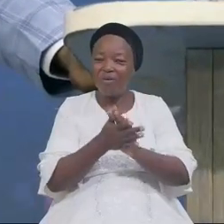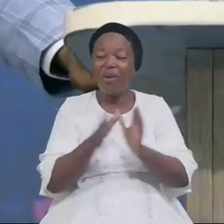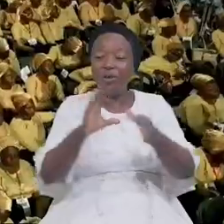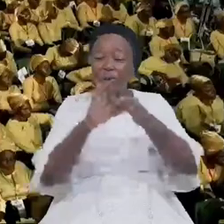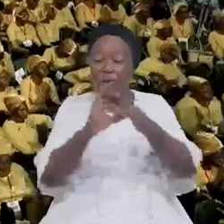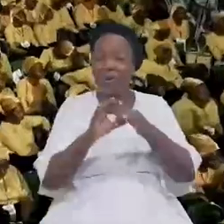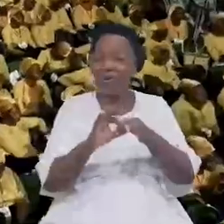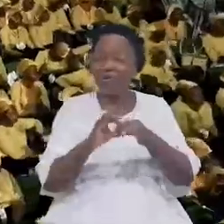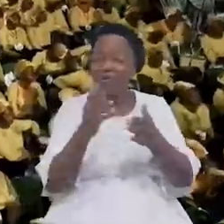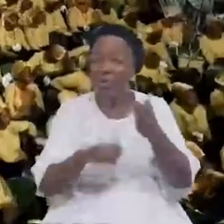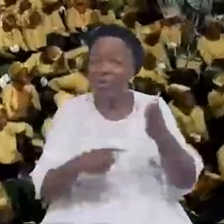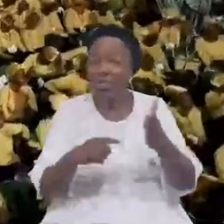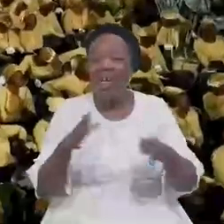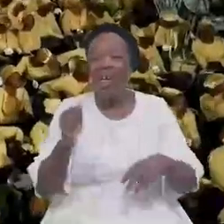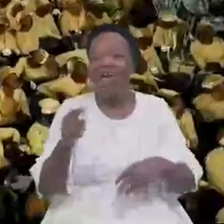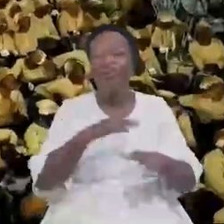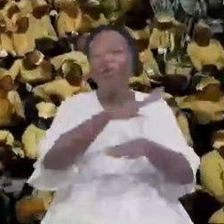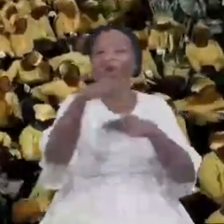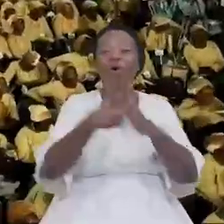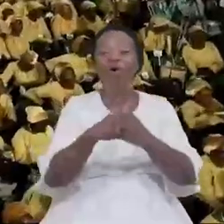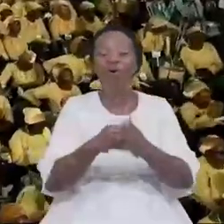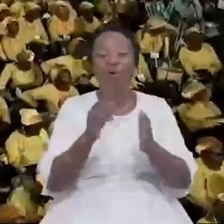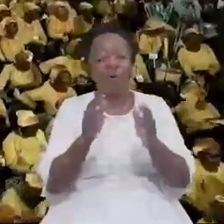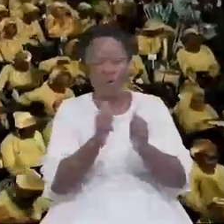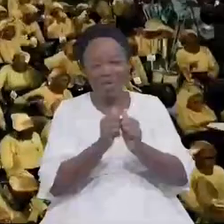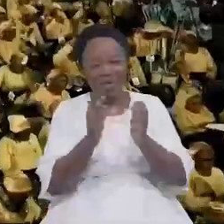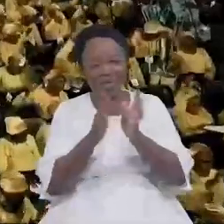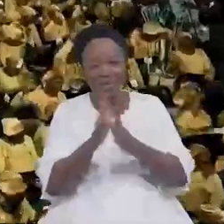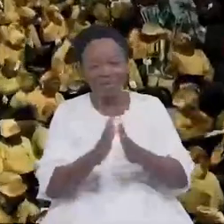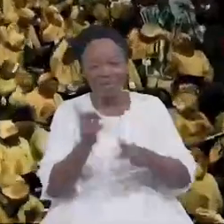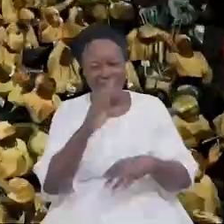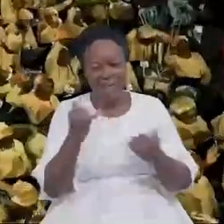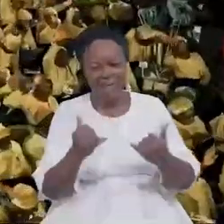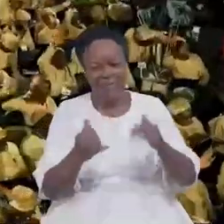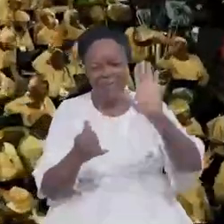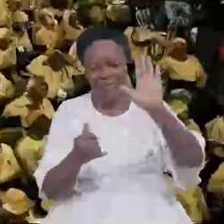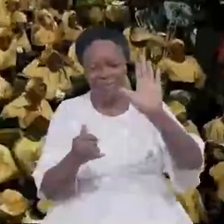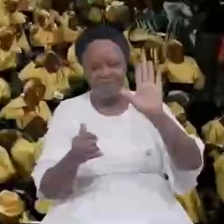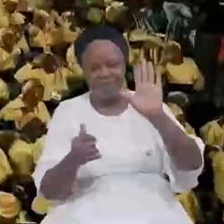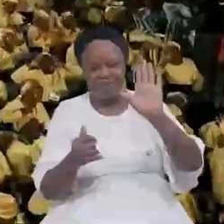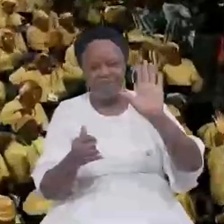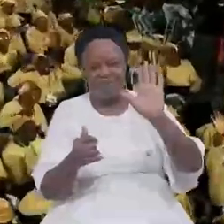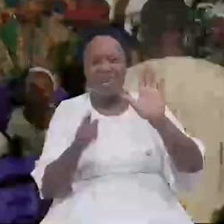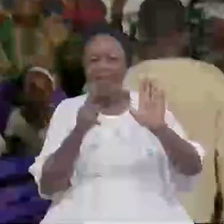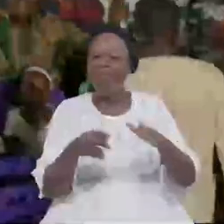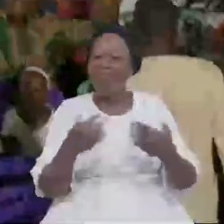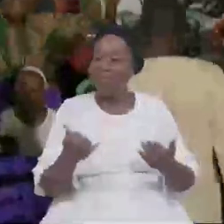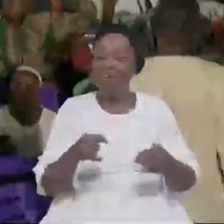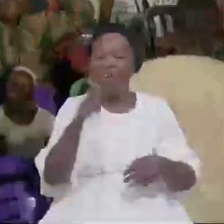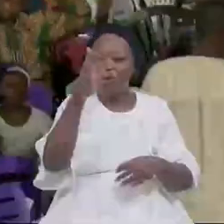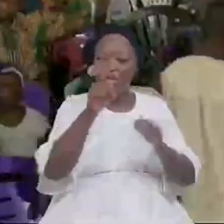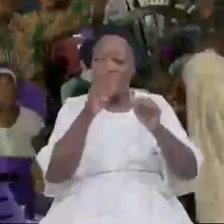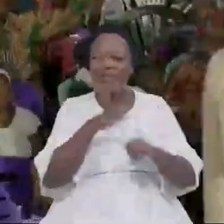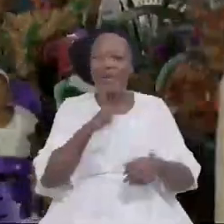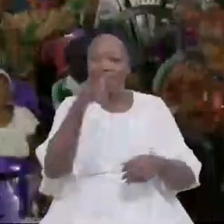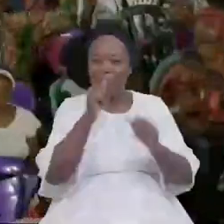entier. Où êtes-vous là-bas? Amen. Que le Seigneur vous bénisse, que le Seigneur vous bénisse, bénisse vos mains, que le Seigneur